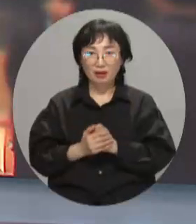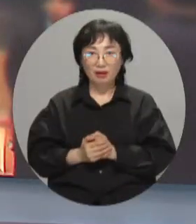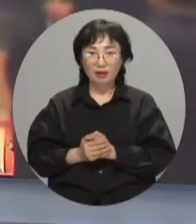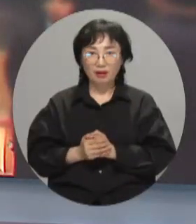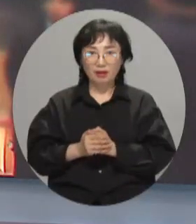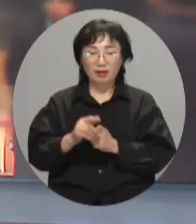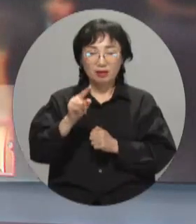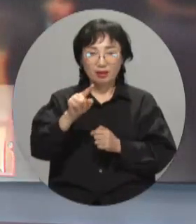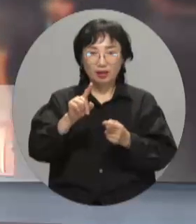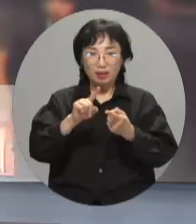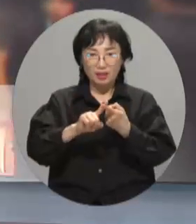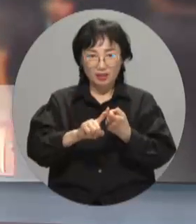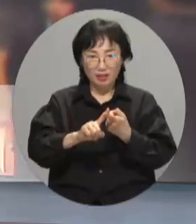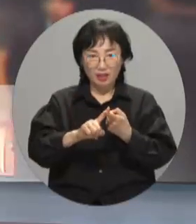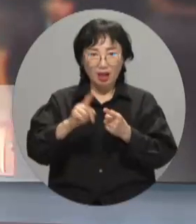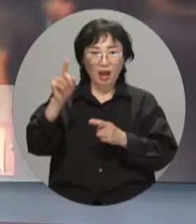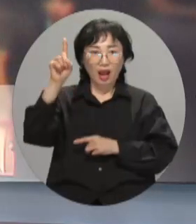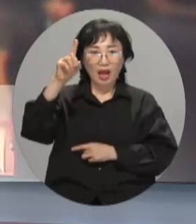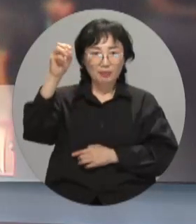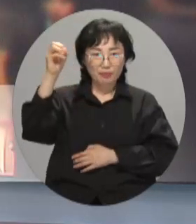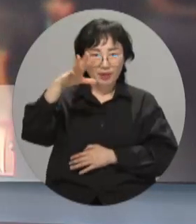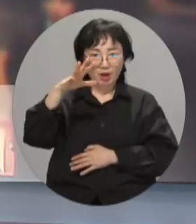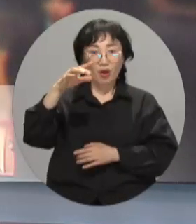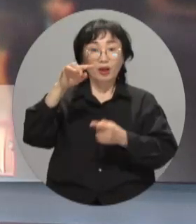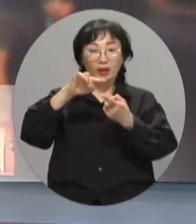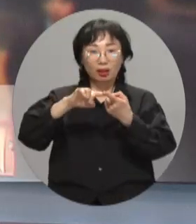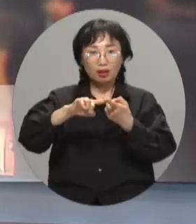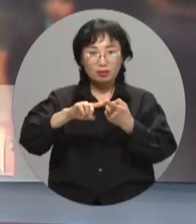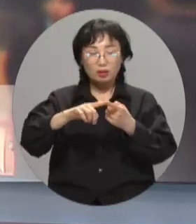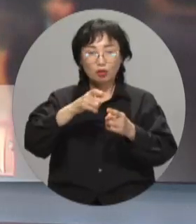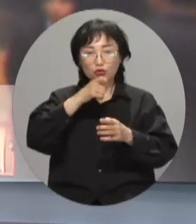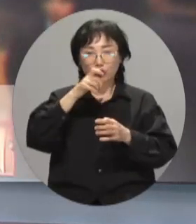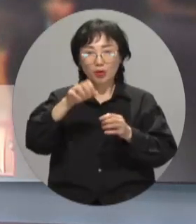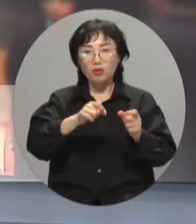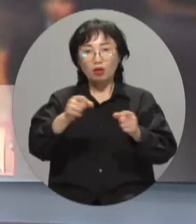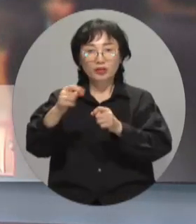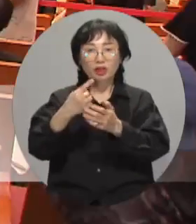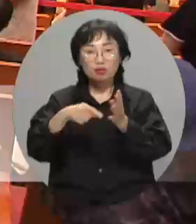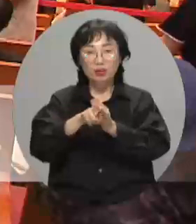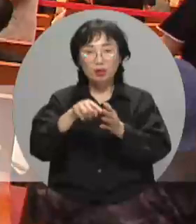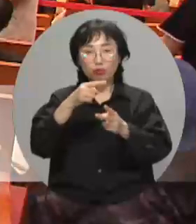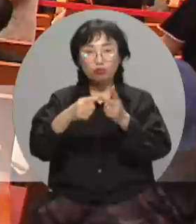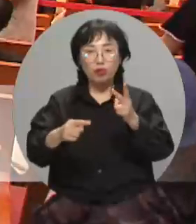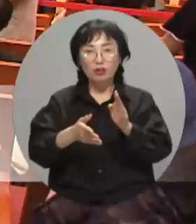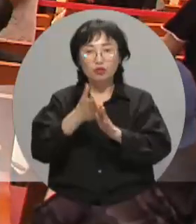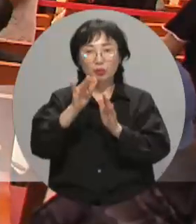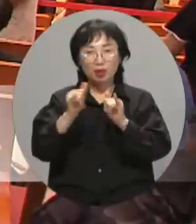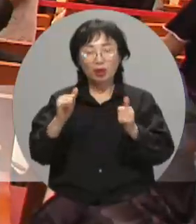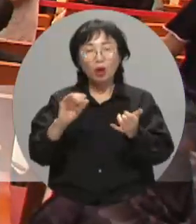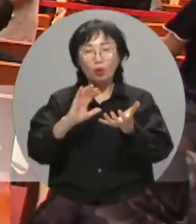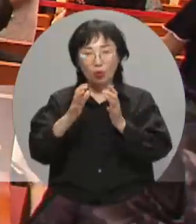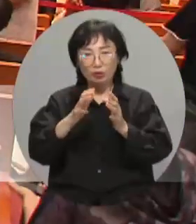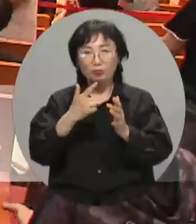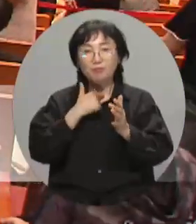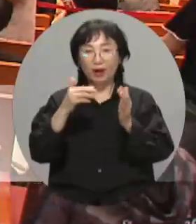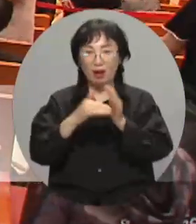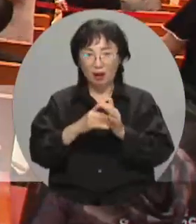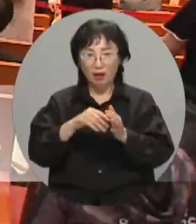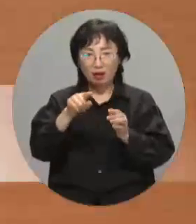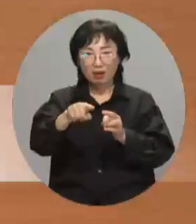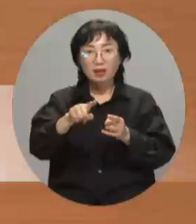한빛원전 1, 2호기의 수명 연장을 위한 주민공청회가 잇따라 무산 또는 연기되고 있습니다.